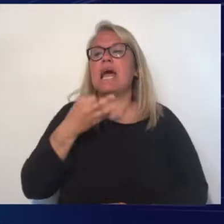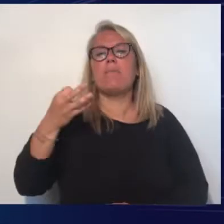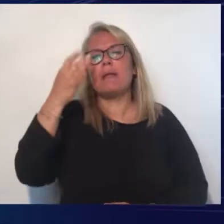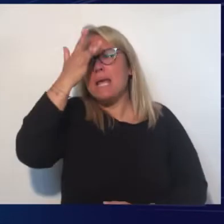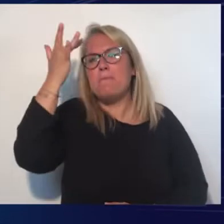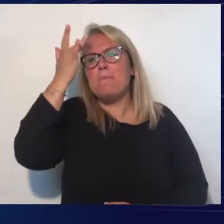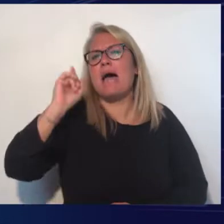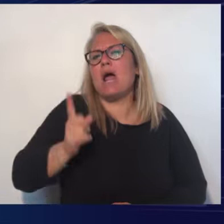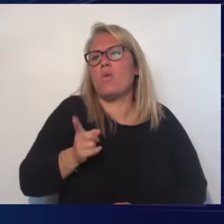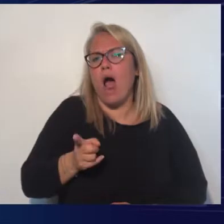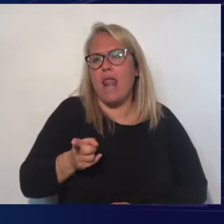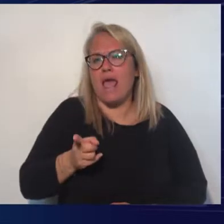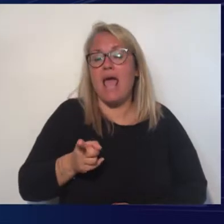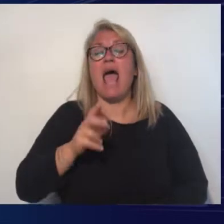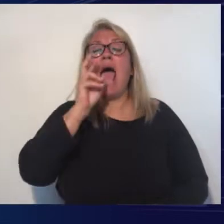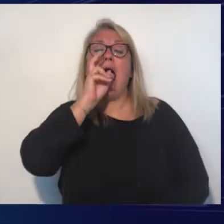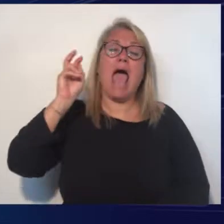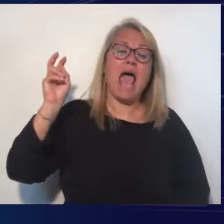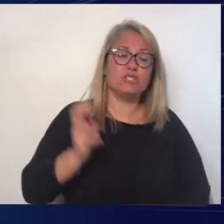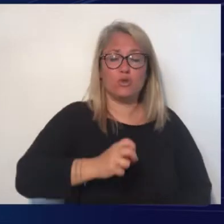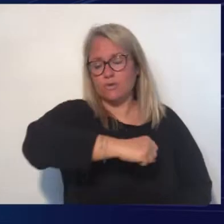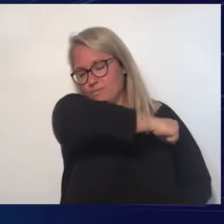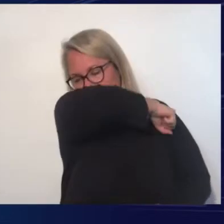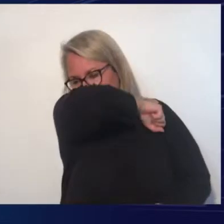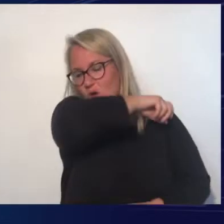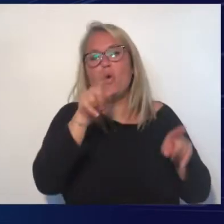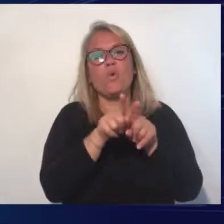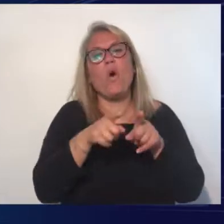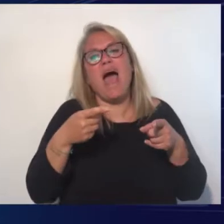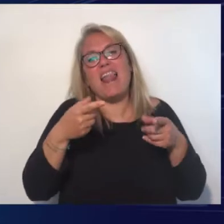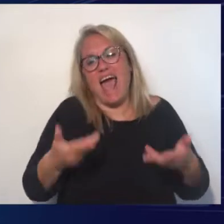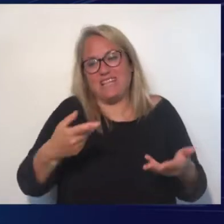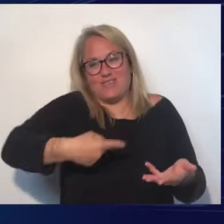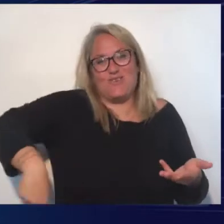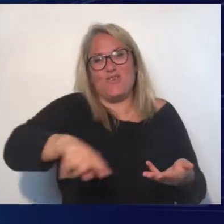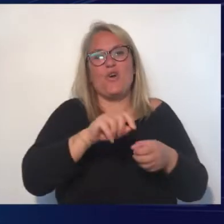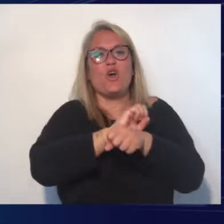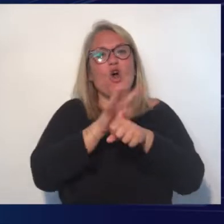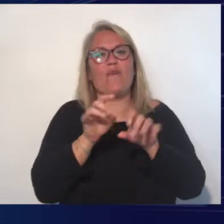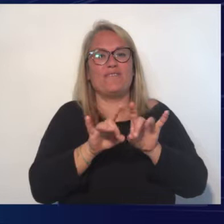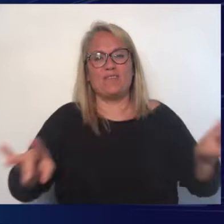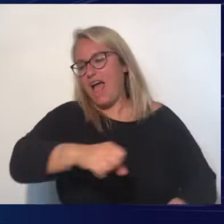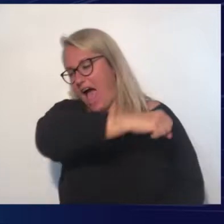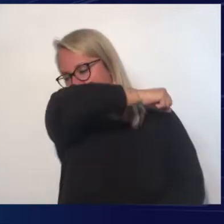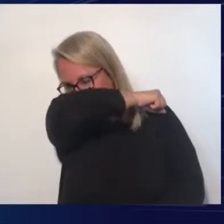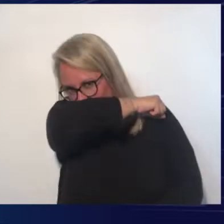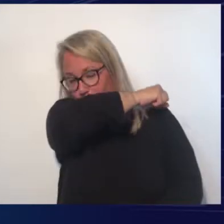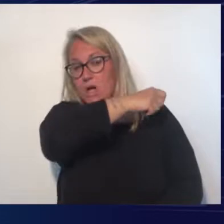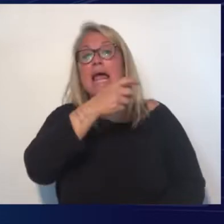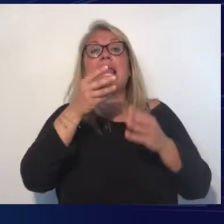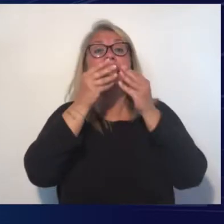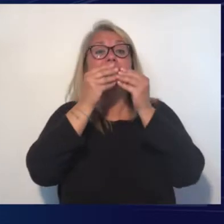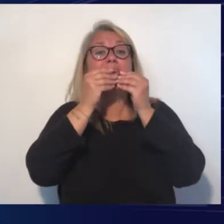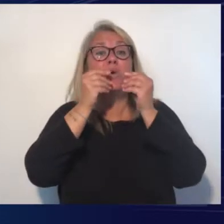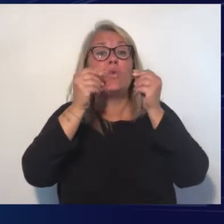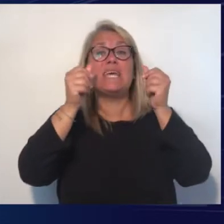che noi abbiamo imparato con il Covid-19, di starnutire sulla tuta. Perché? Perché i liquidi non cascano,